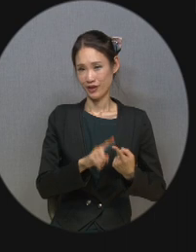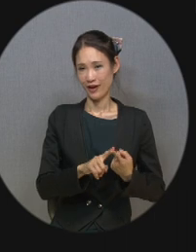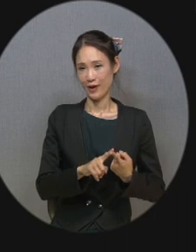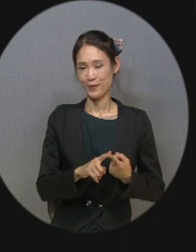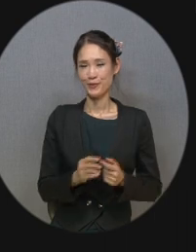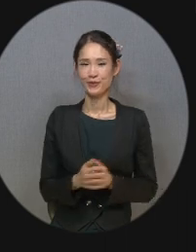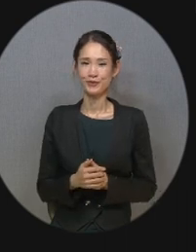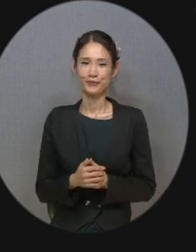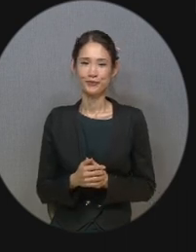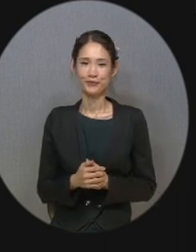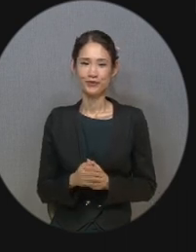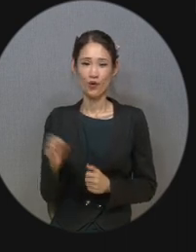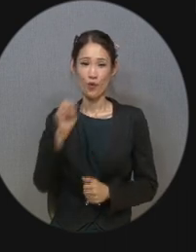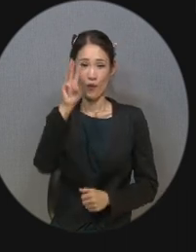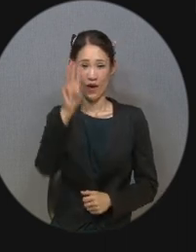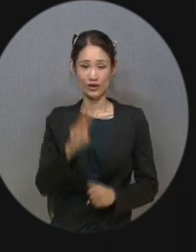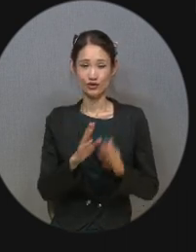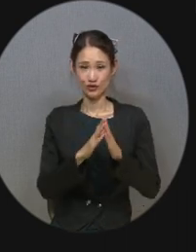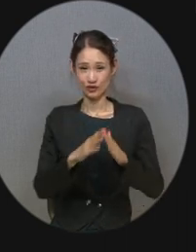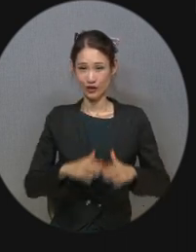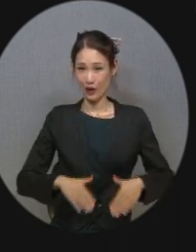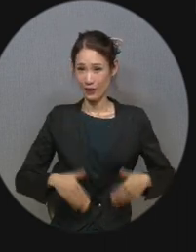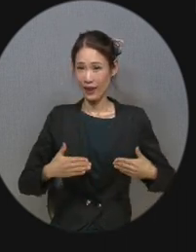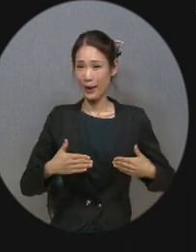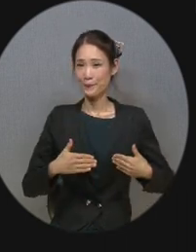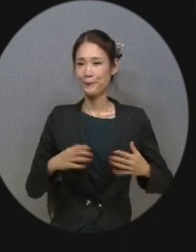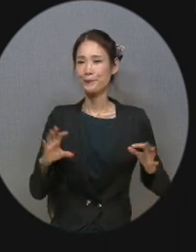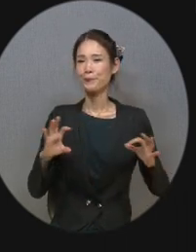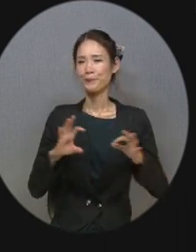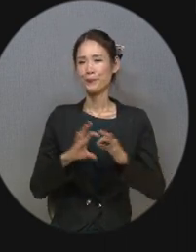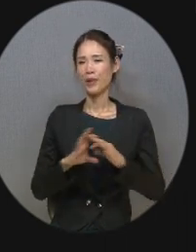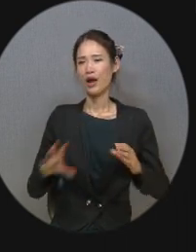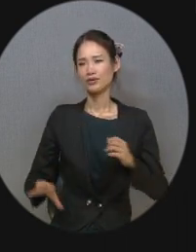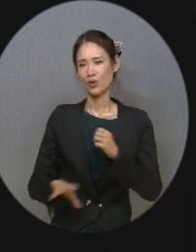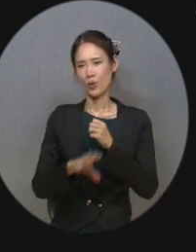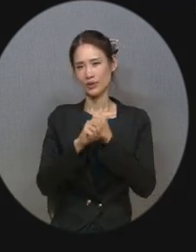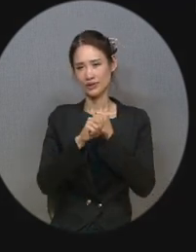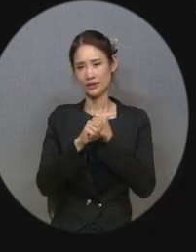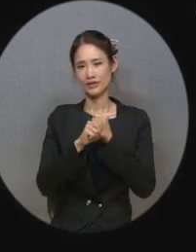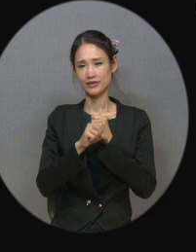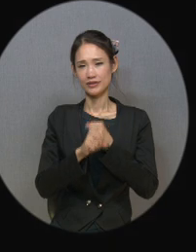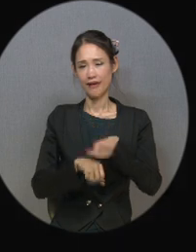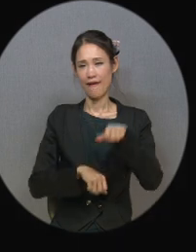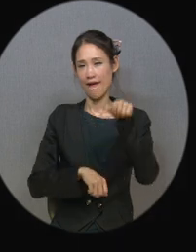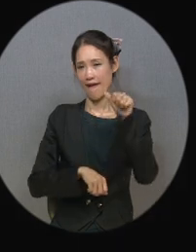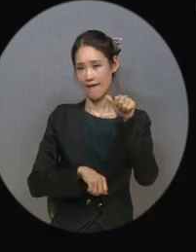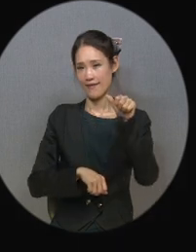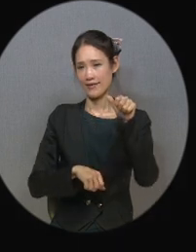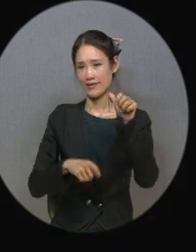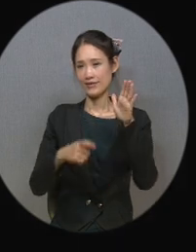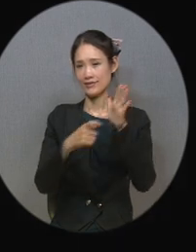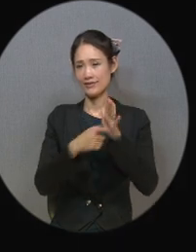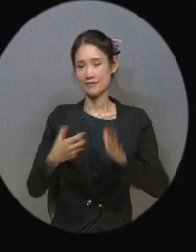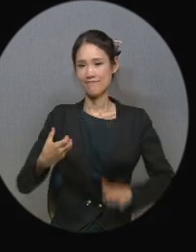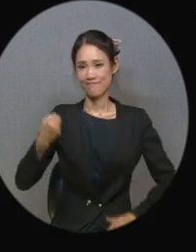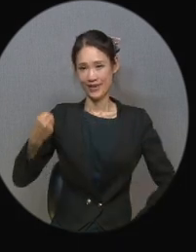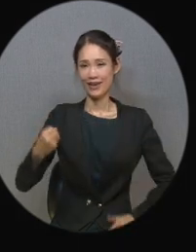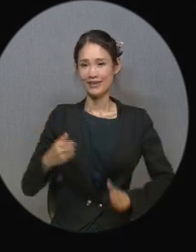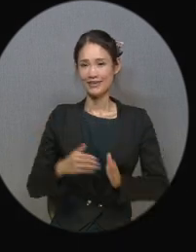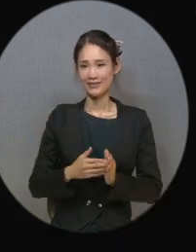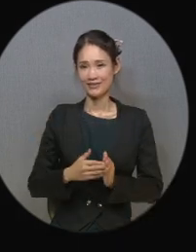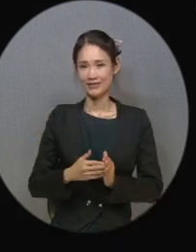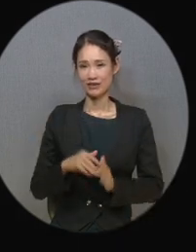네. 광주 전남북을 통틀어서 A를 맞았습니다. 중요한 것은 이제